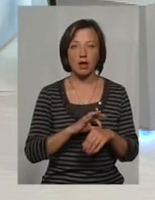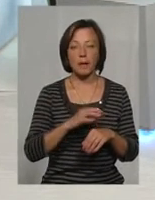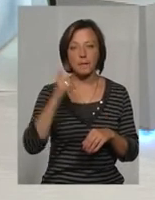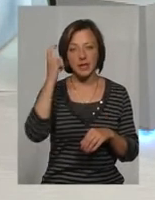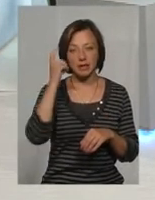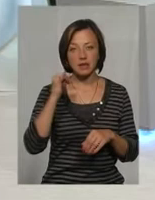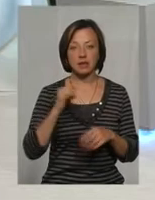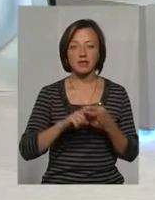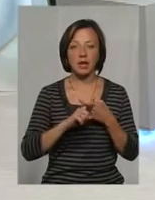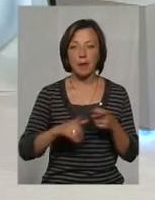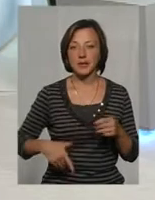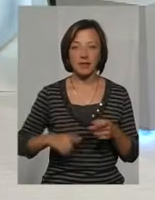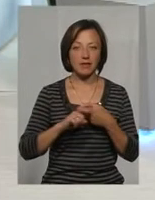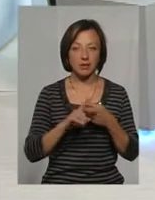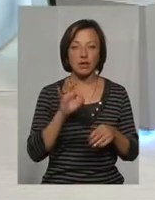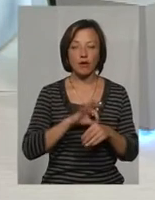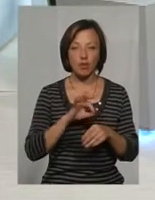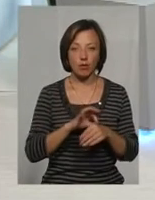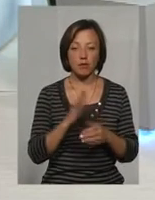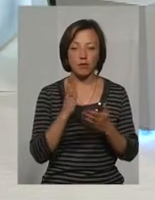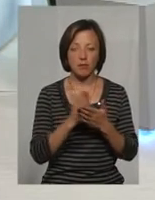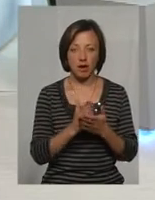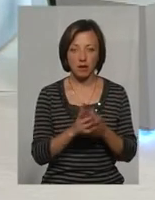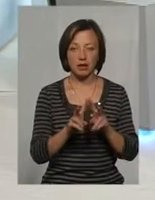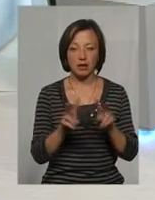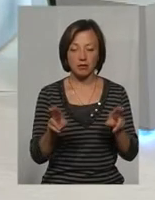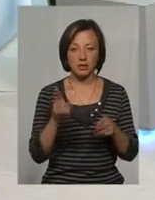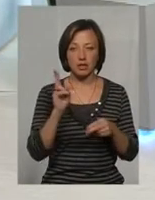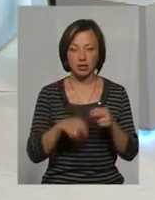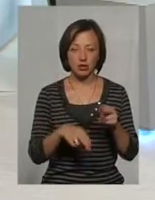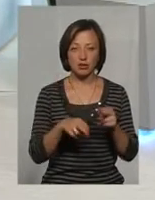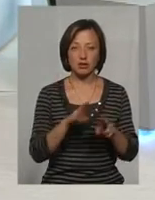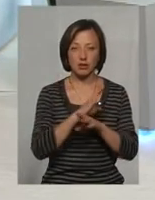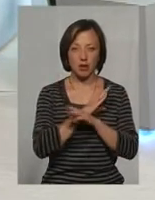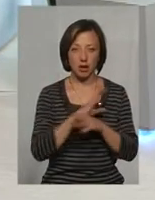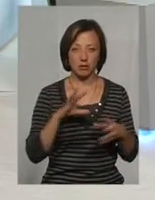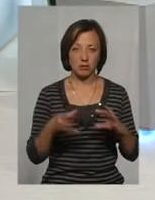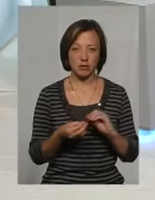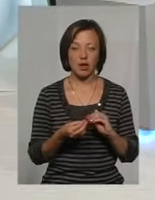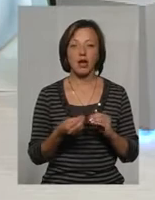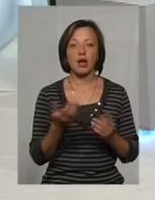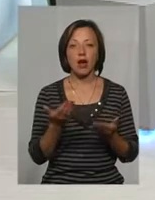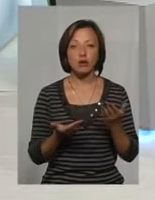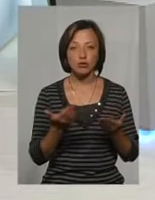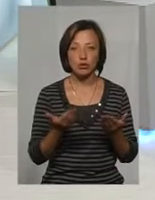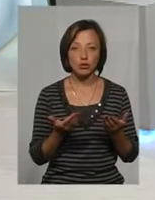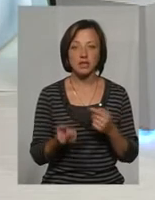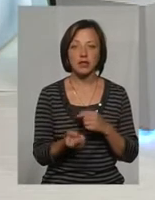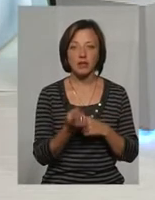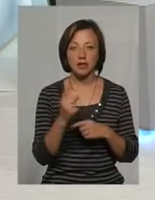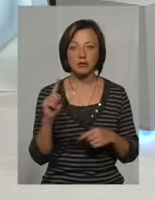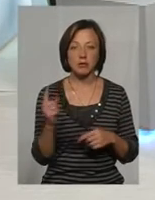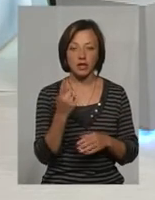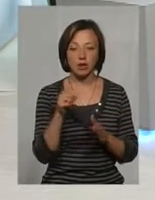інфекційний, апендицит неінфекційний, але захворювання, які можуть закінчитися літальним ісходом. Тому, якщо з'явились